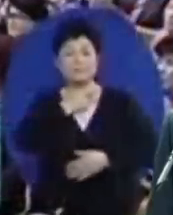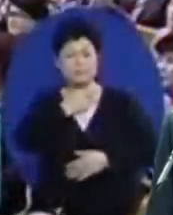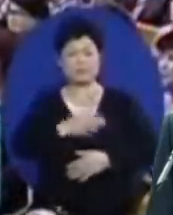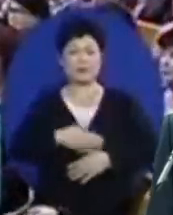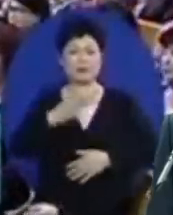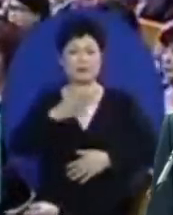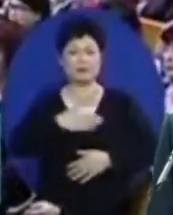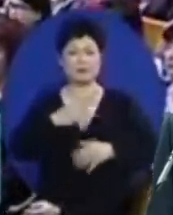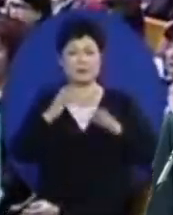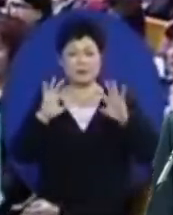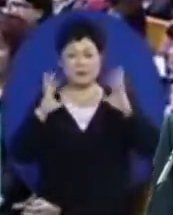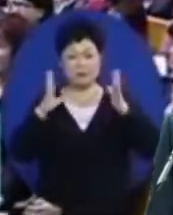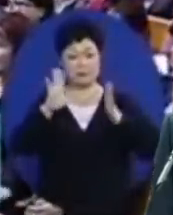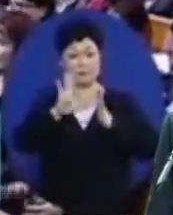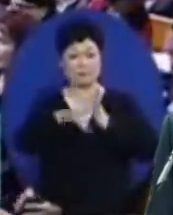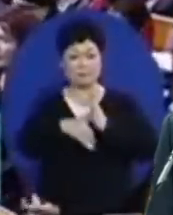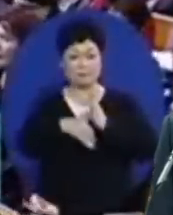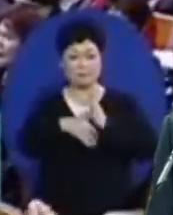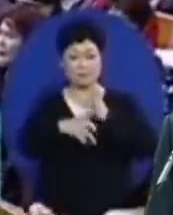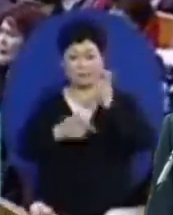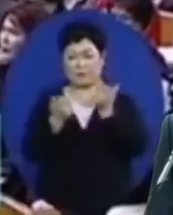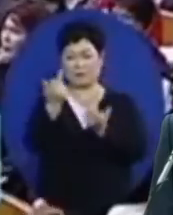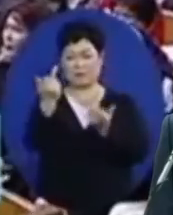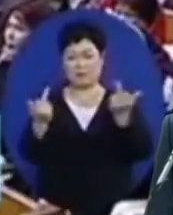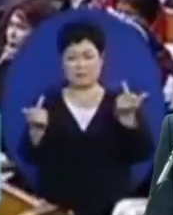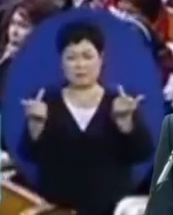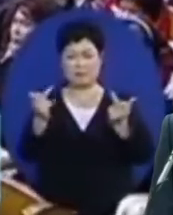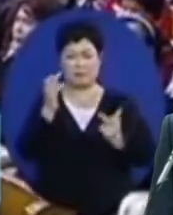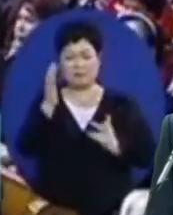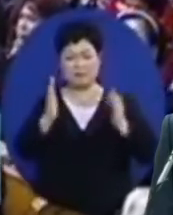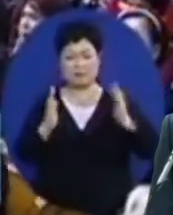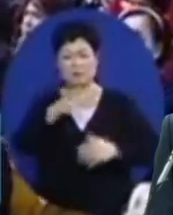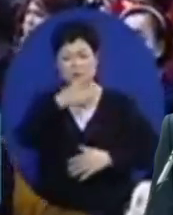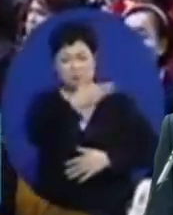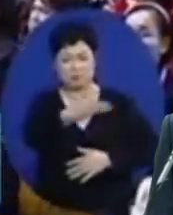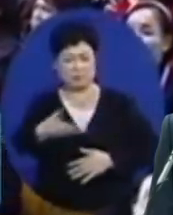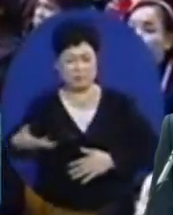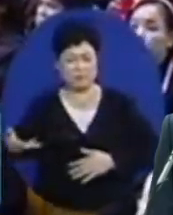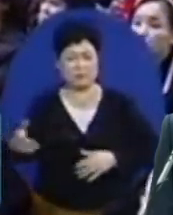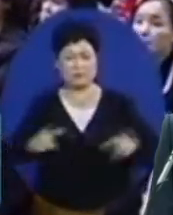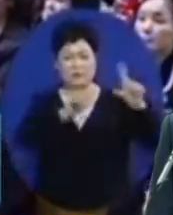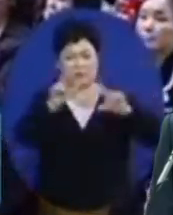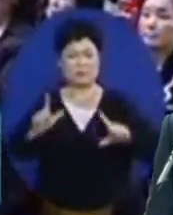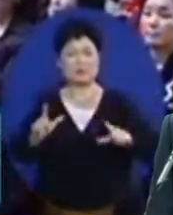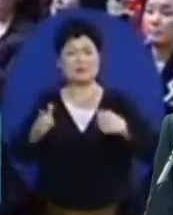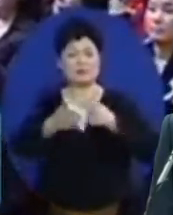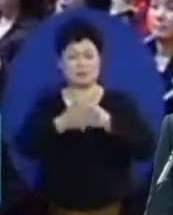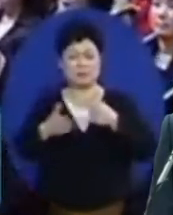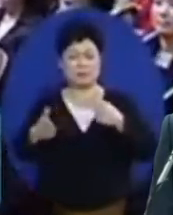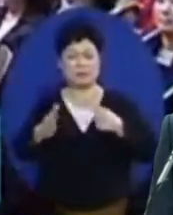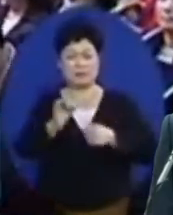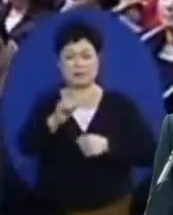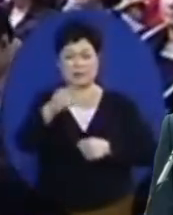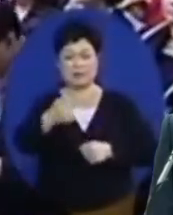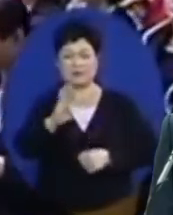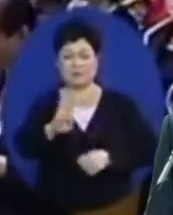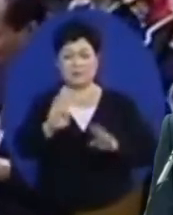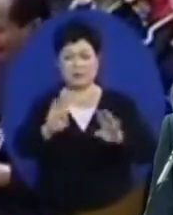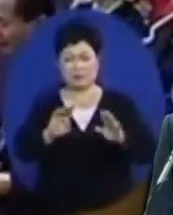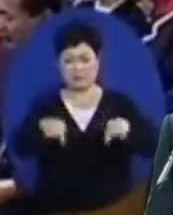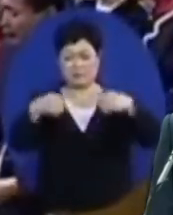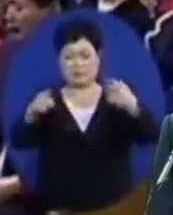제가 어린 시절에는 산촌에서 살았기 때문에 읍내까지 내려가려면 많은 개울을 건너야